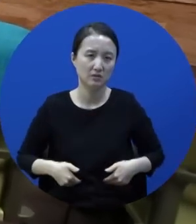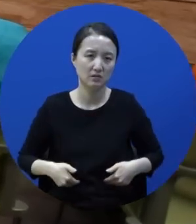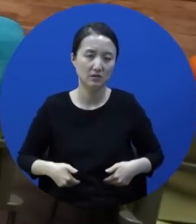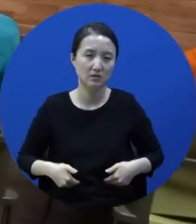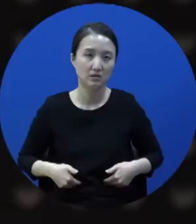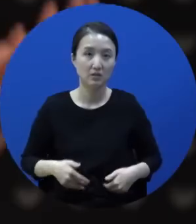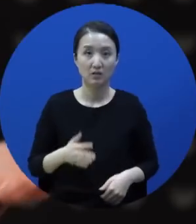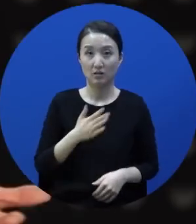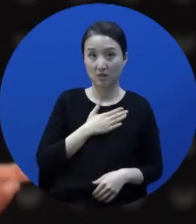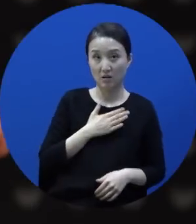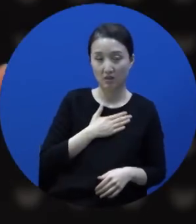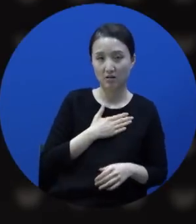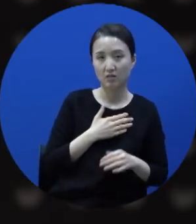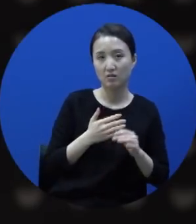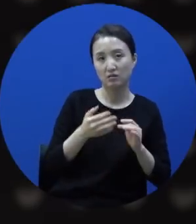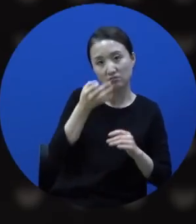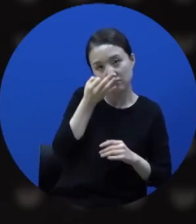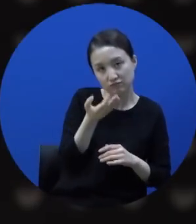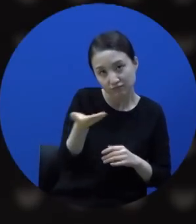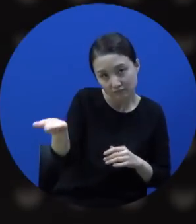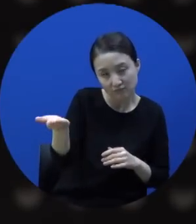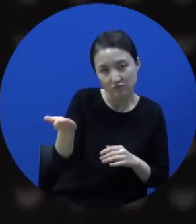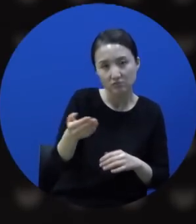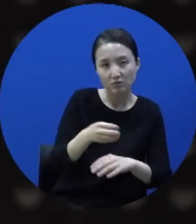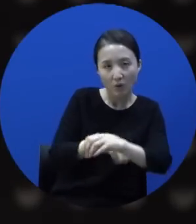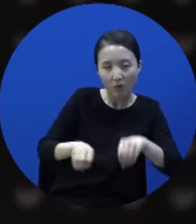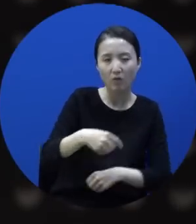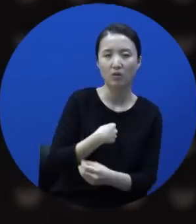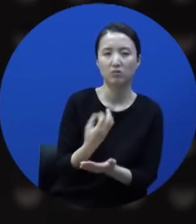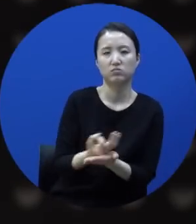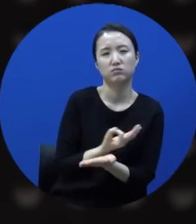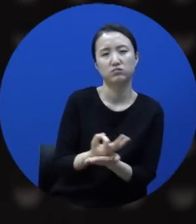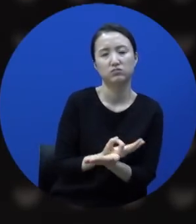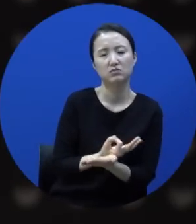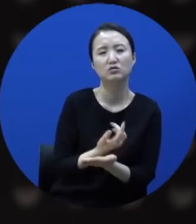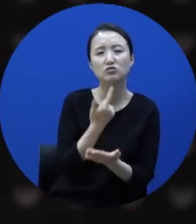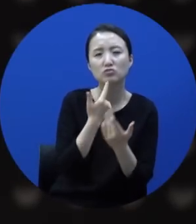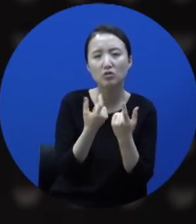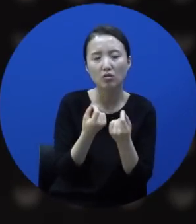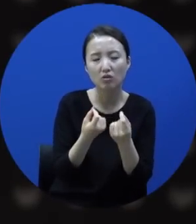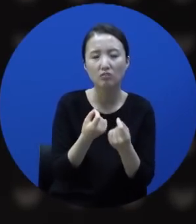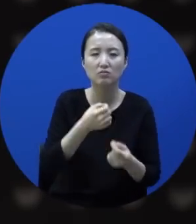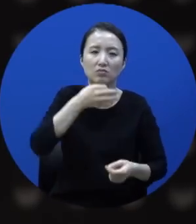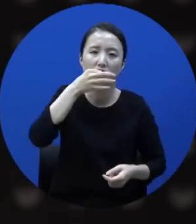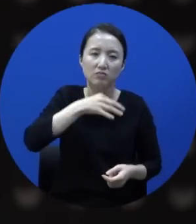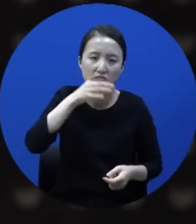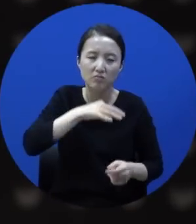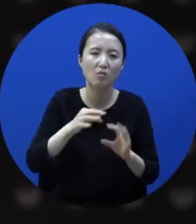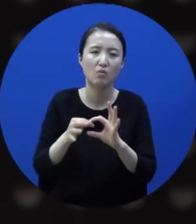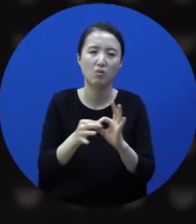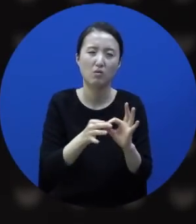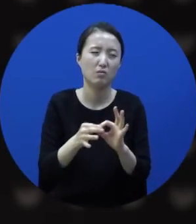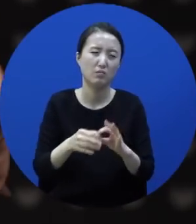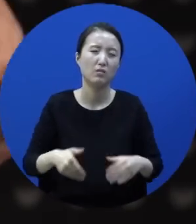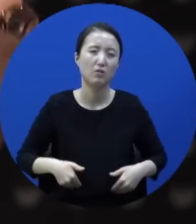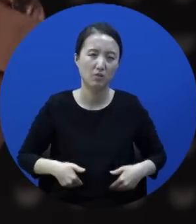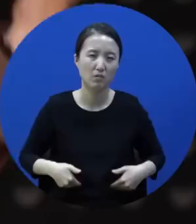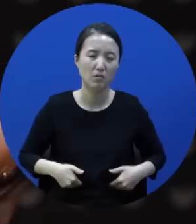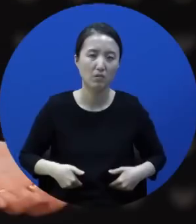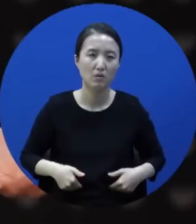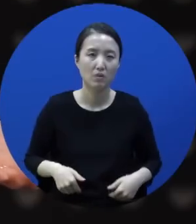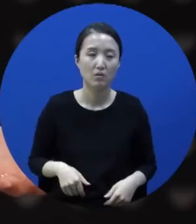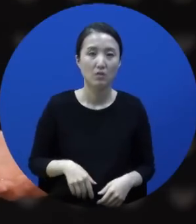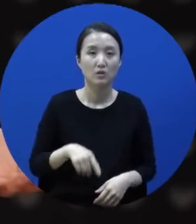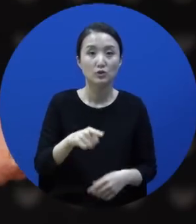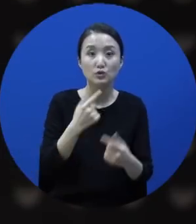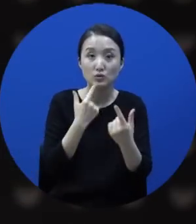예를 들면 그 안에서 내가 돈을 벌 수 있다거나 예를 들면 내가 좋은 사람을 만날 수 있다거나 예를 들면 내가 공부를 해서 그 안에서 내가 정말